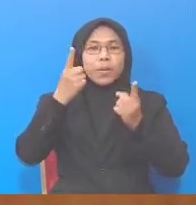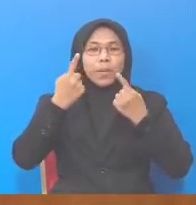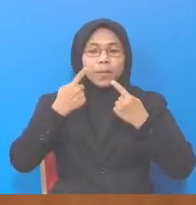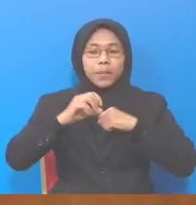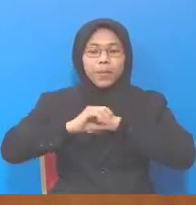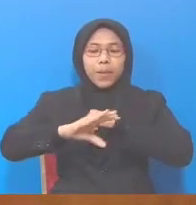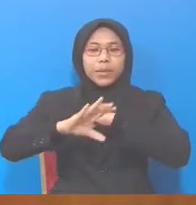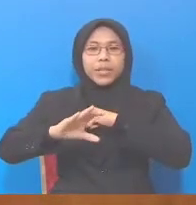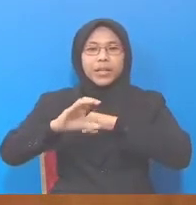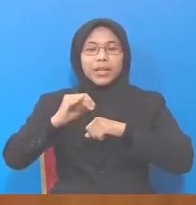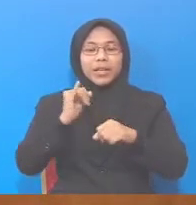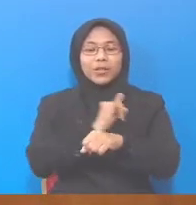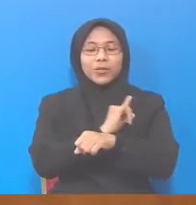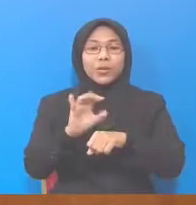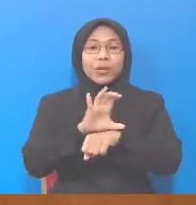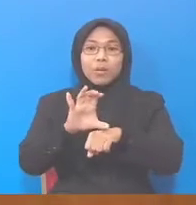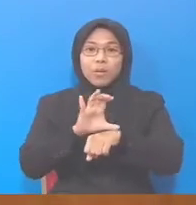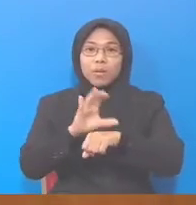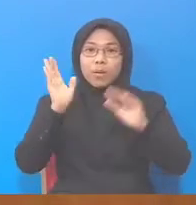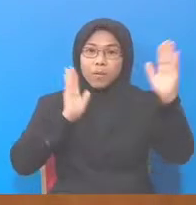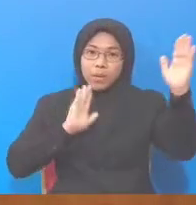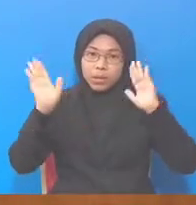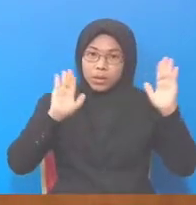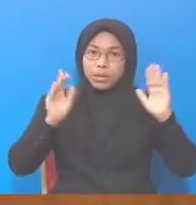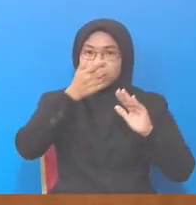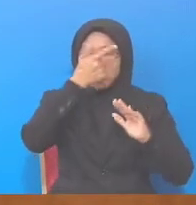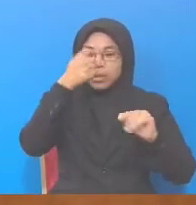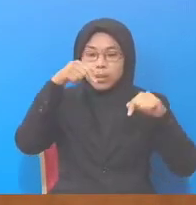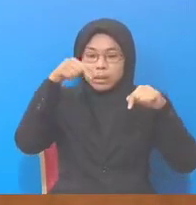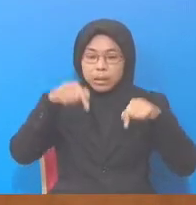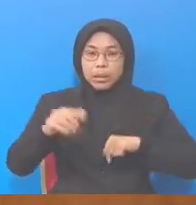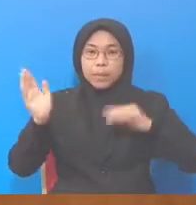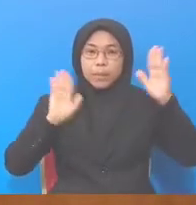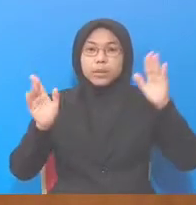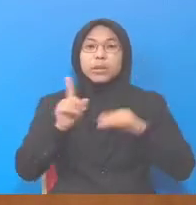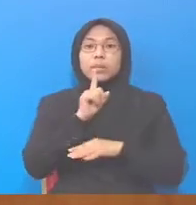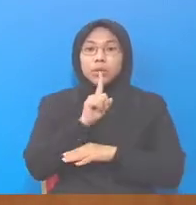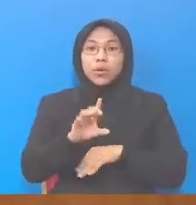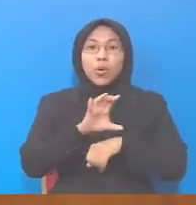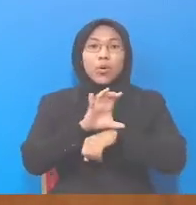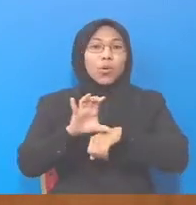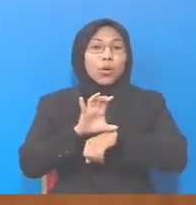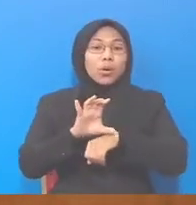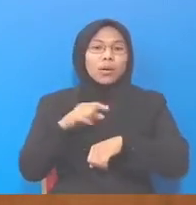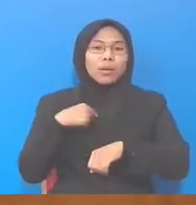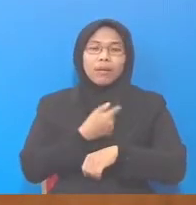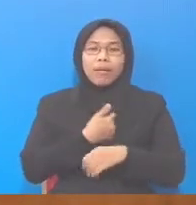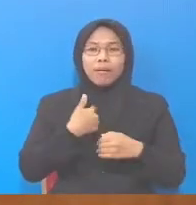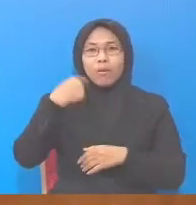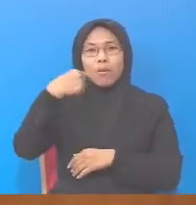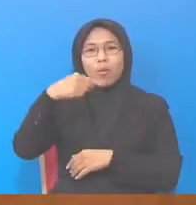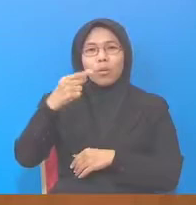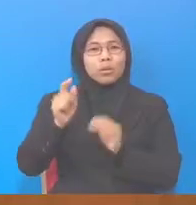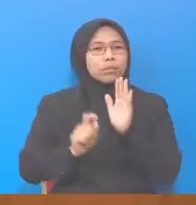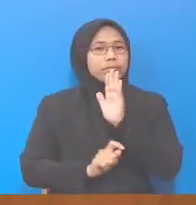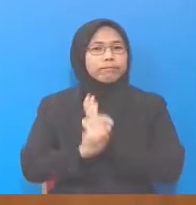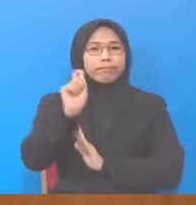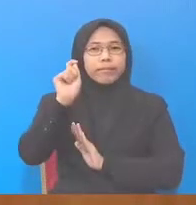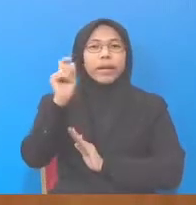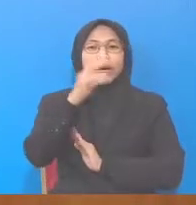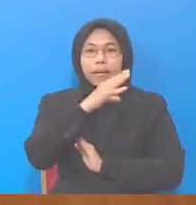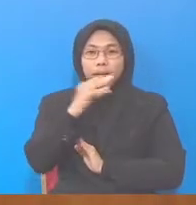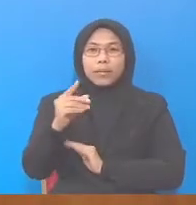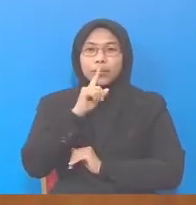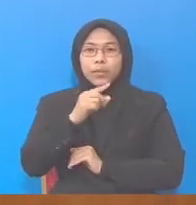industri Koko negara kita Sebab di negara kita ini sebenarnya Koko kita mempunyai quality yang begitu tinggi